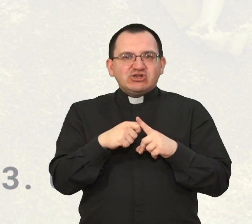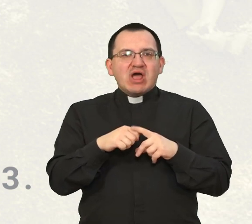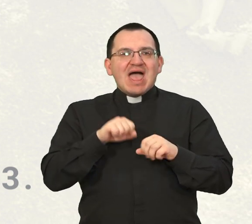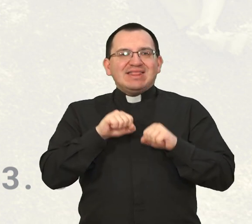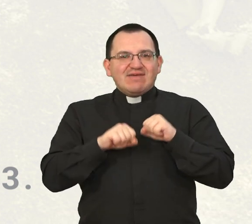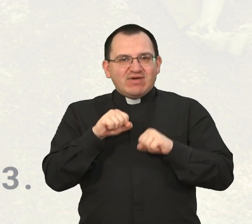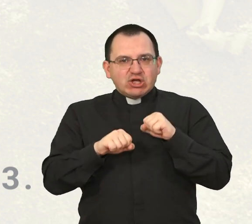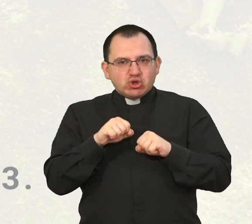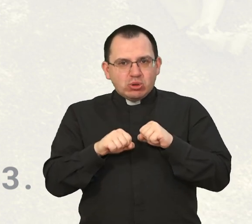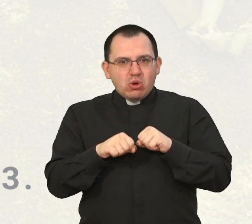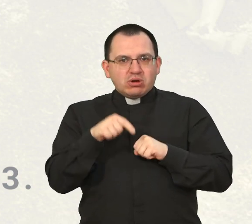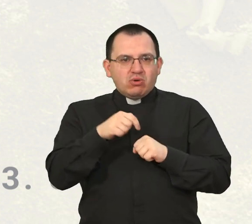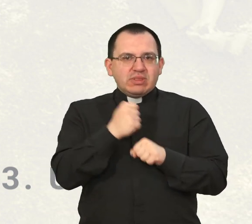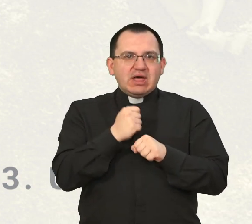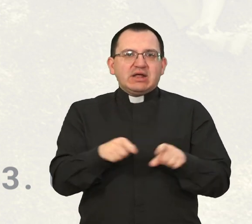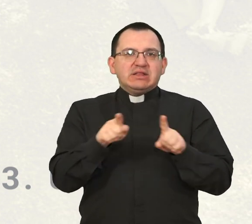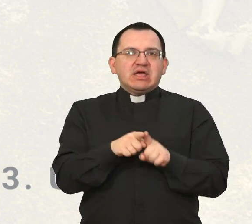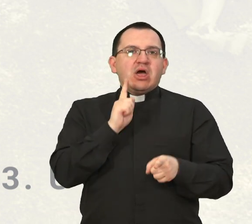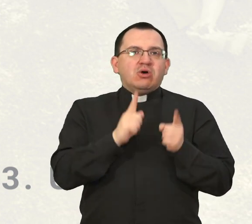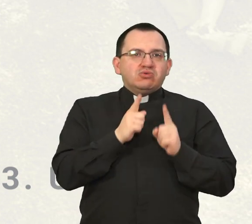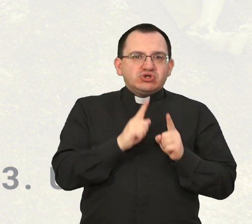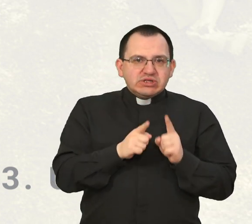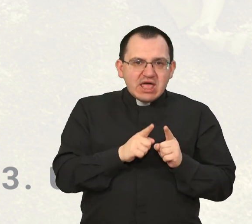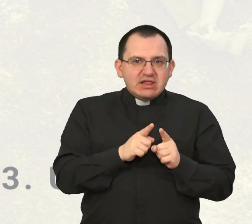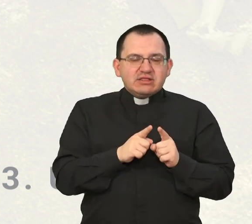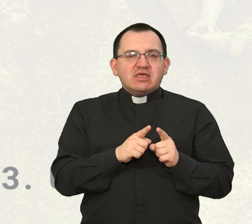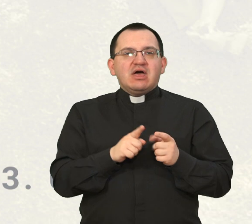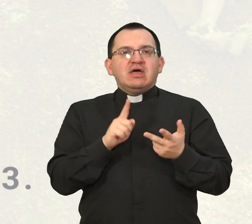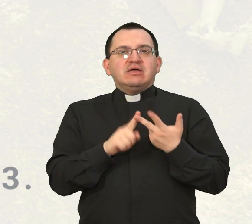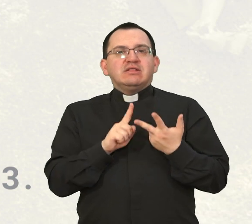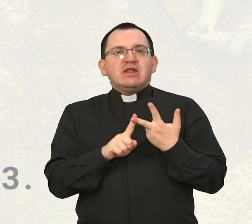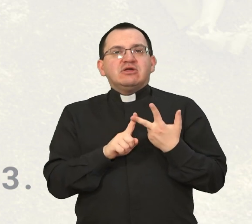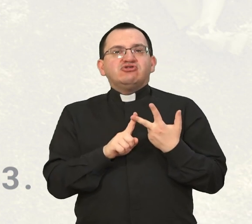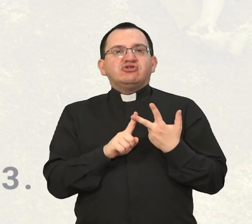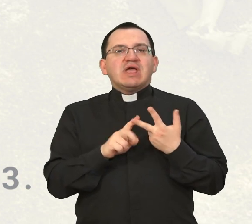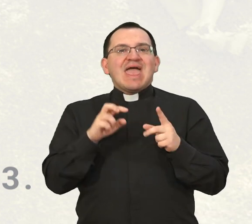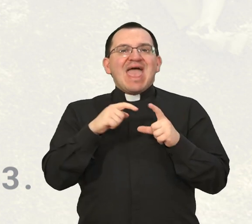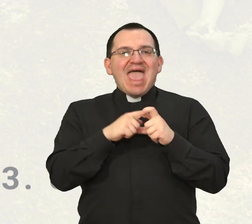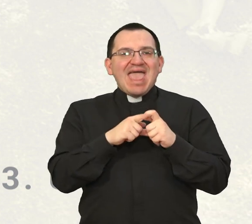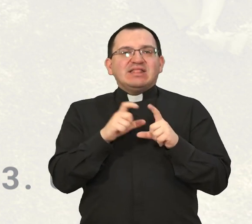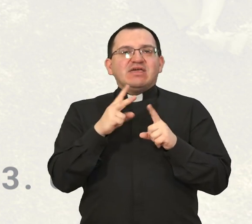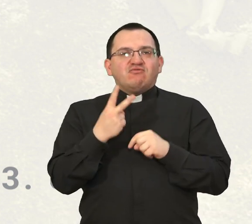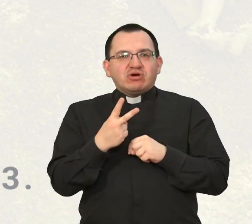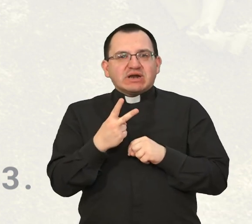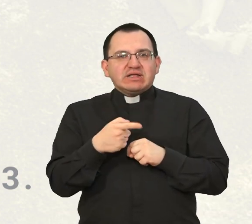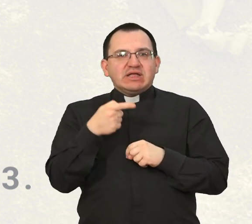koja trenutno radi kao učiteljica s djecom s poteškoćama u razvoju i Edi Vugrinec,